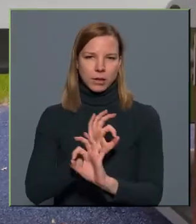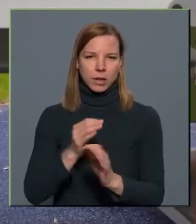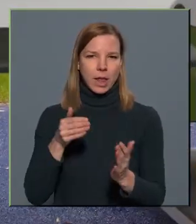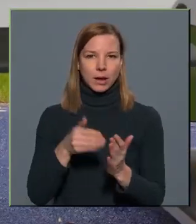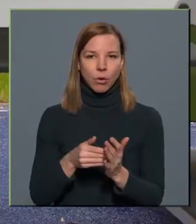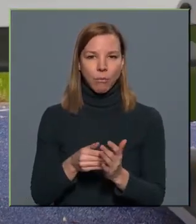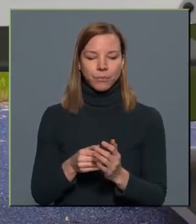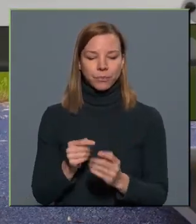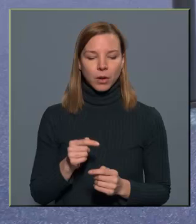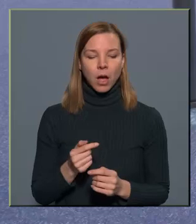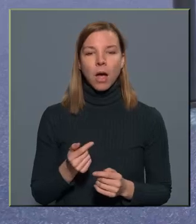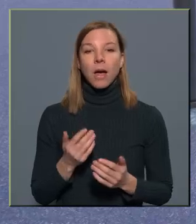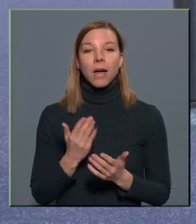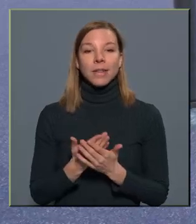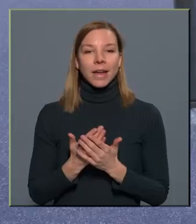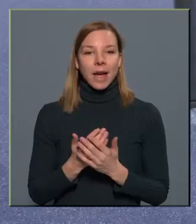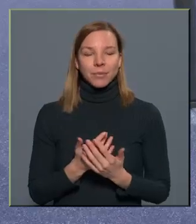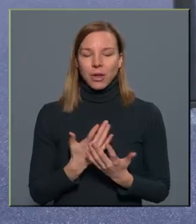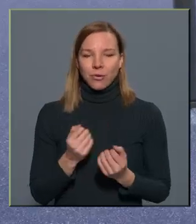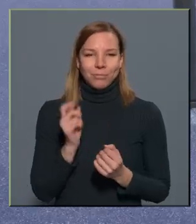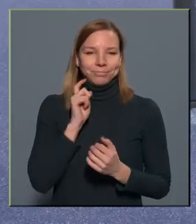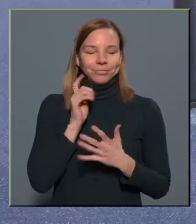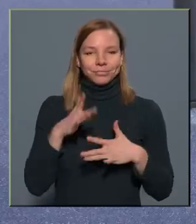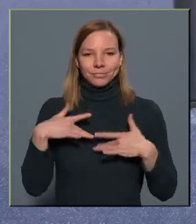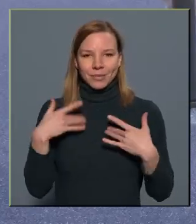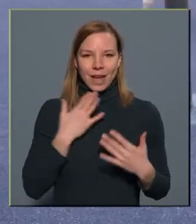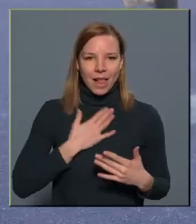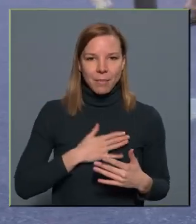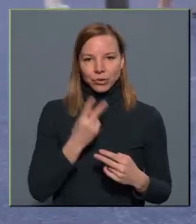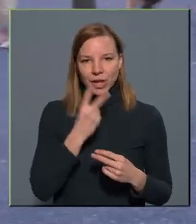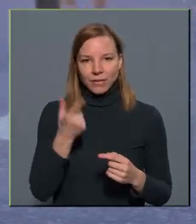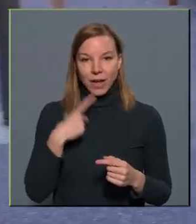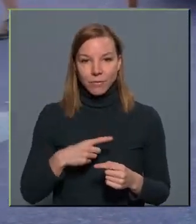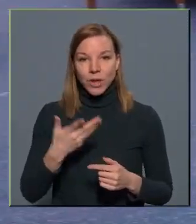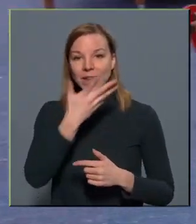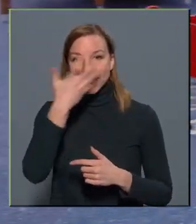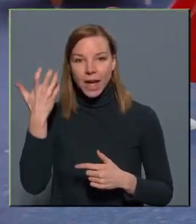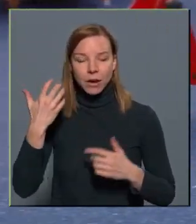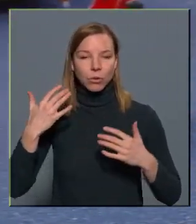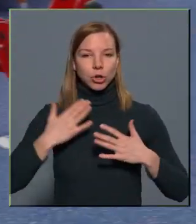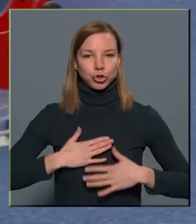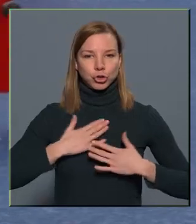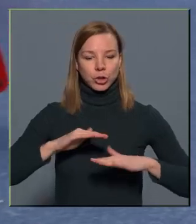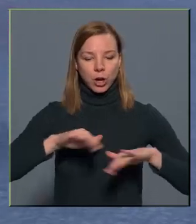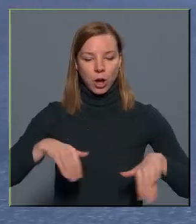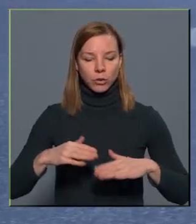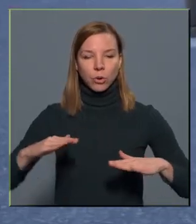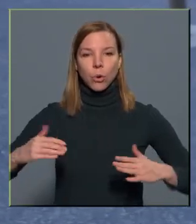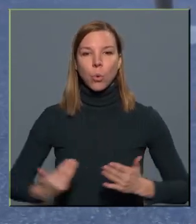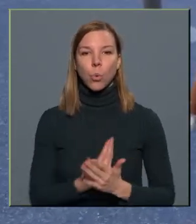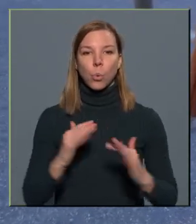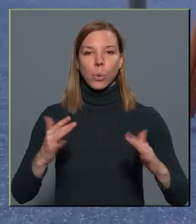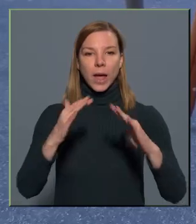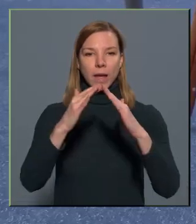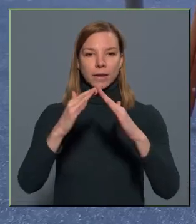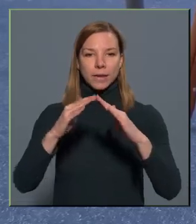nagyon-nagyon szívderítő lántvány volt, az nyáron a strand. Ugye idén nyáron tudtunk megnyitni teljes körülön az Újhegyi úszoda és strandfürdő strand részével,